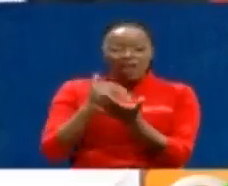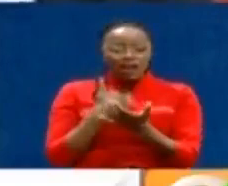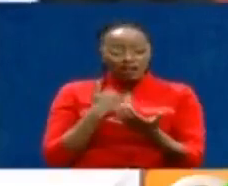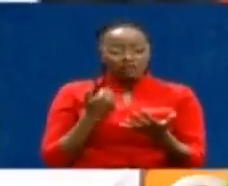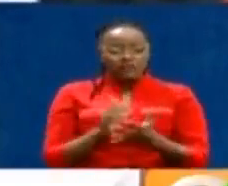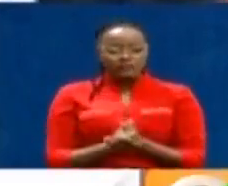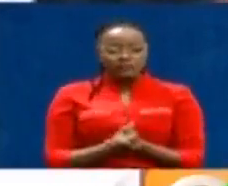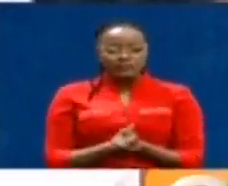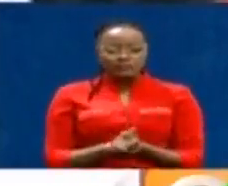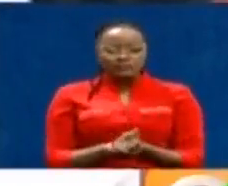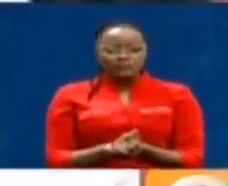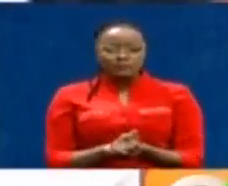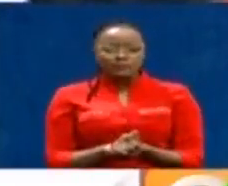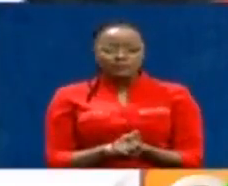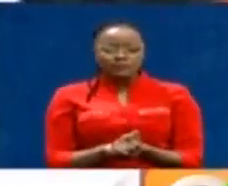kasi.